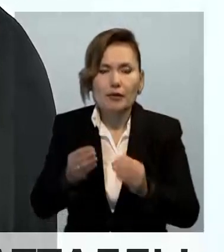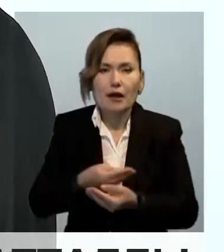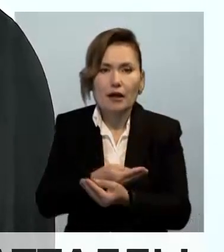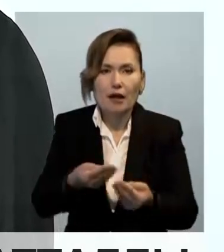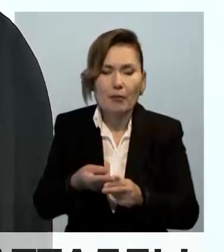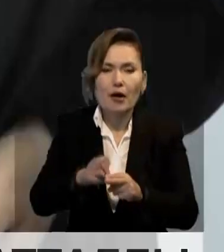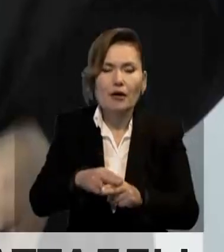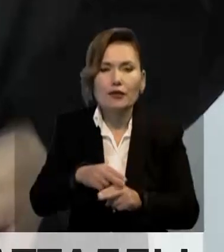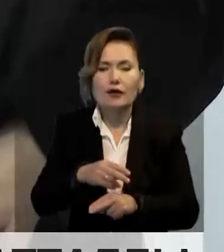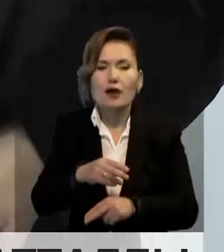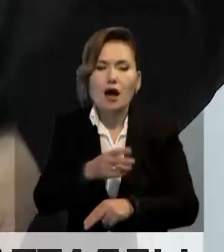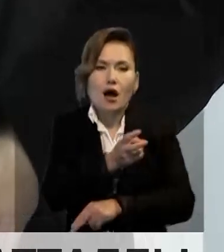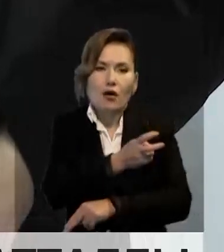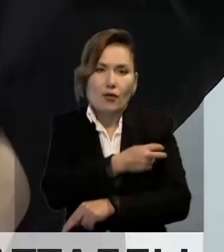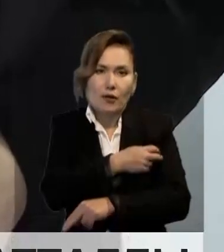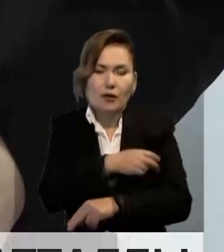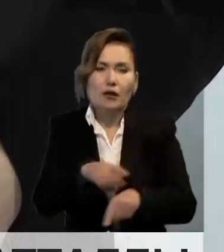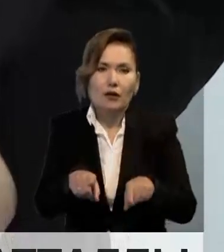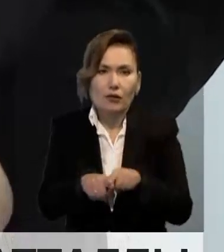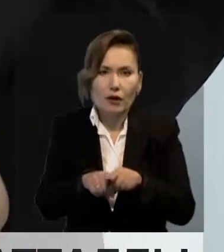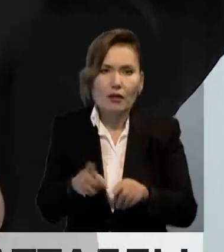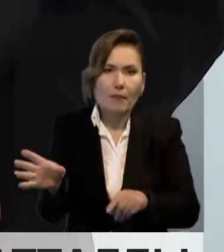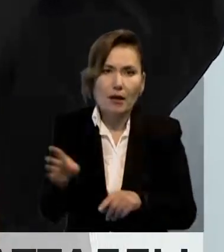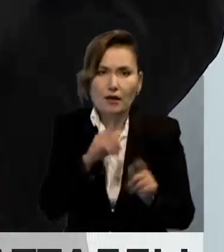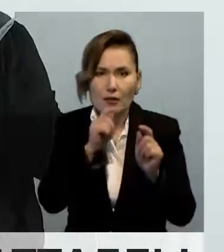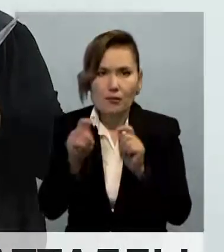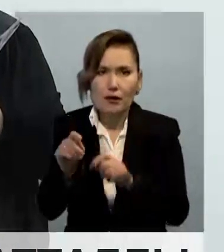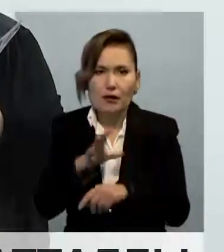Сыйлық көпбалалы жалғызбасты аналарға берілді.